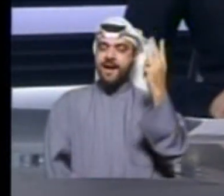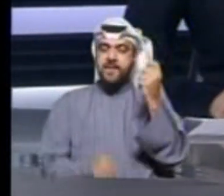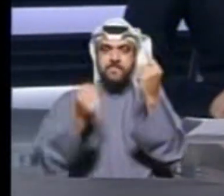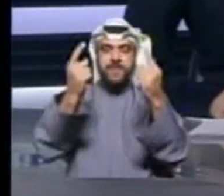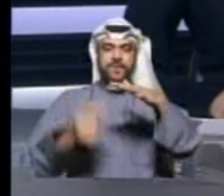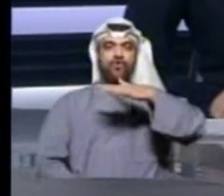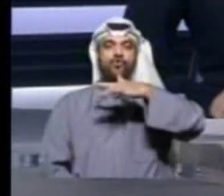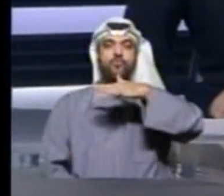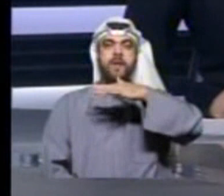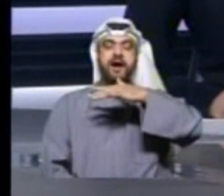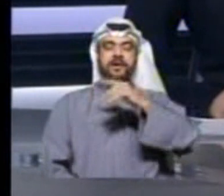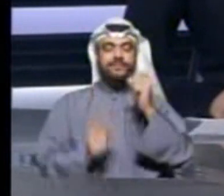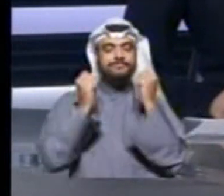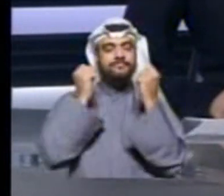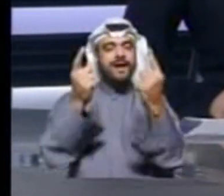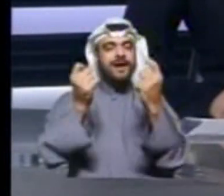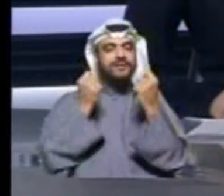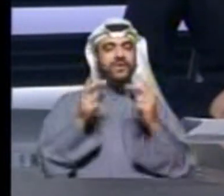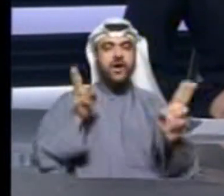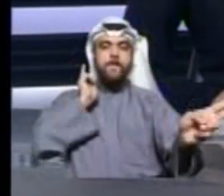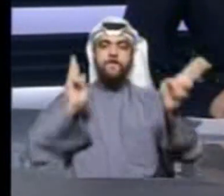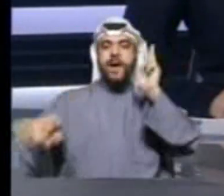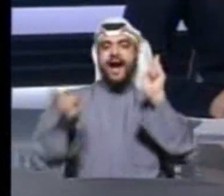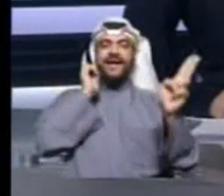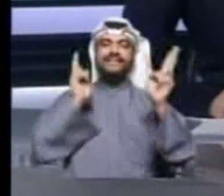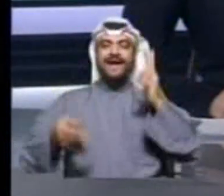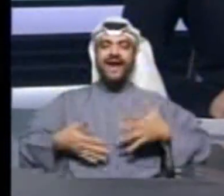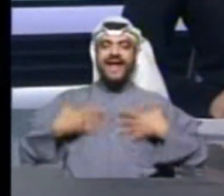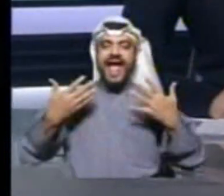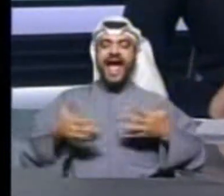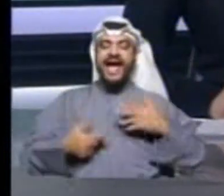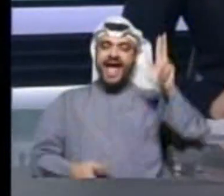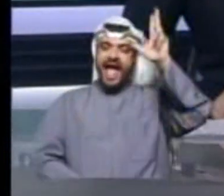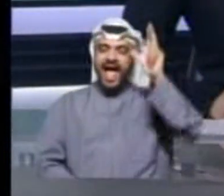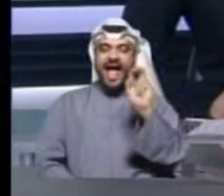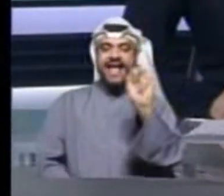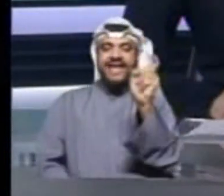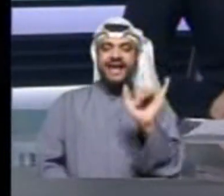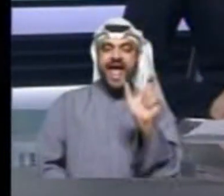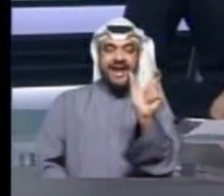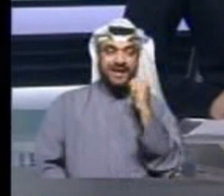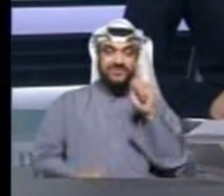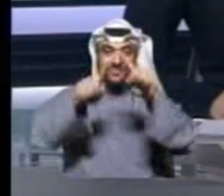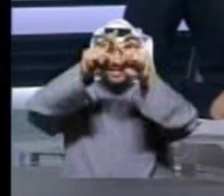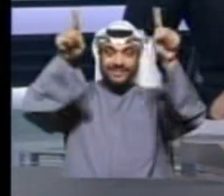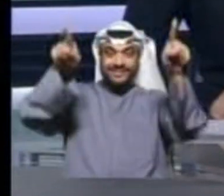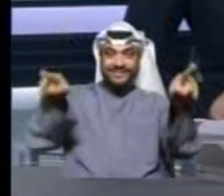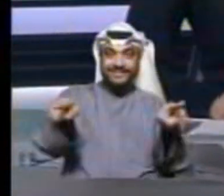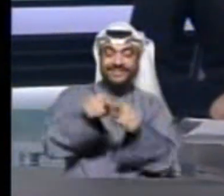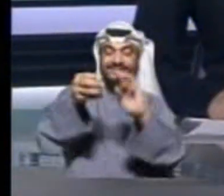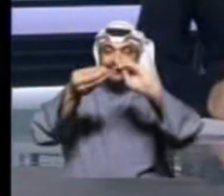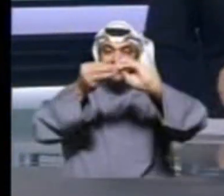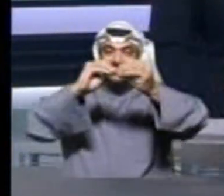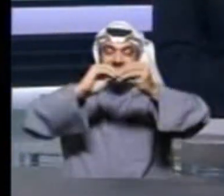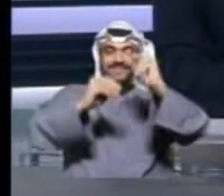سلطنة عمان ضمن فعاليات مهرجان الجرين الثقافي 25. وعكست لوحات الفنان التشكيلي